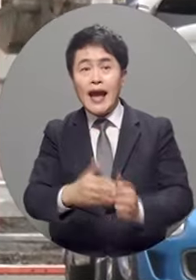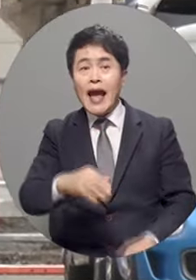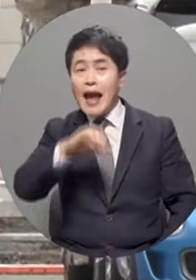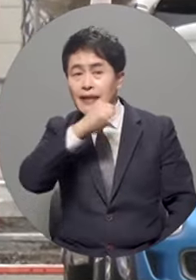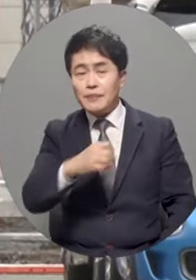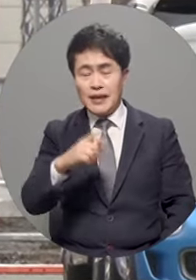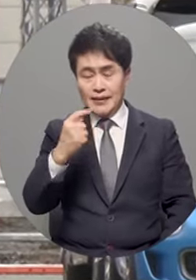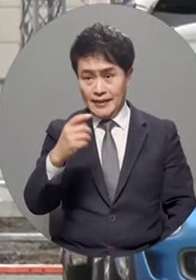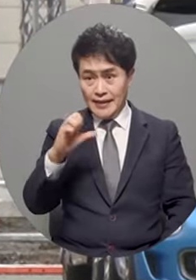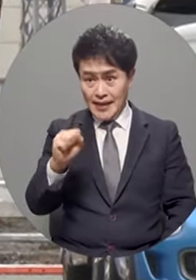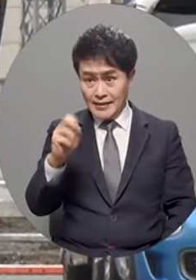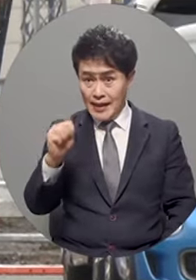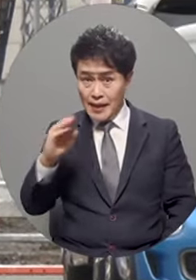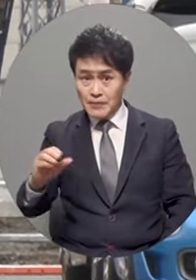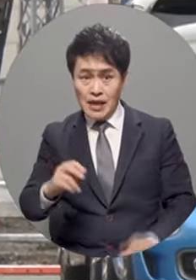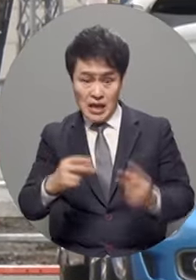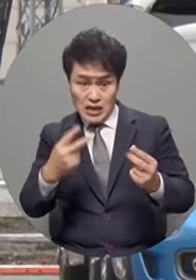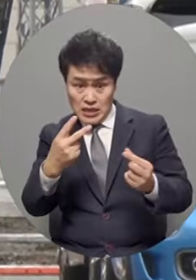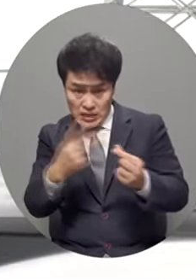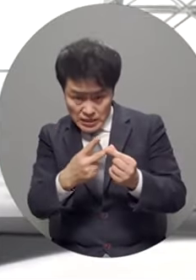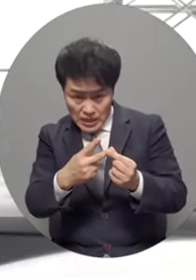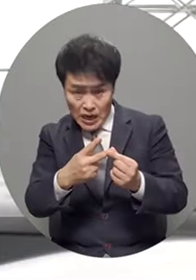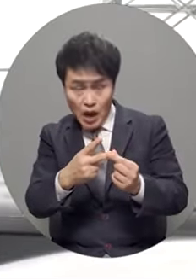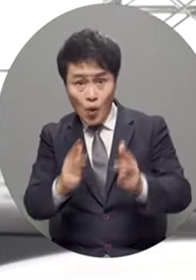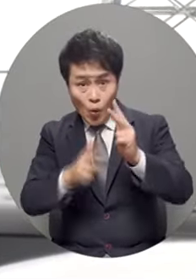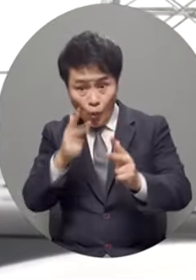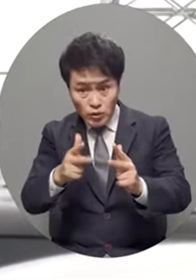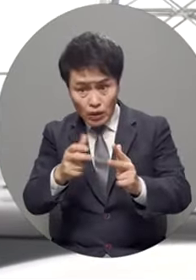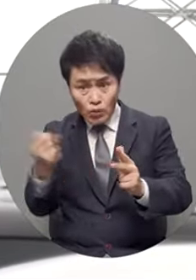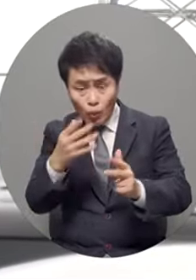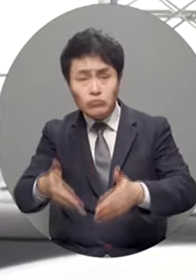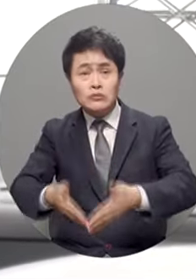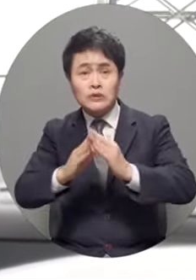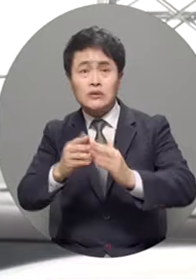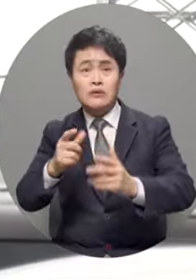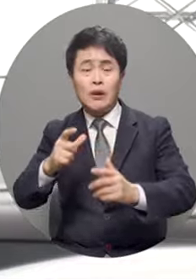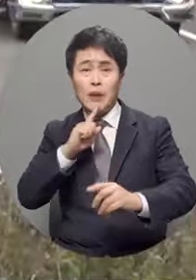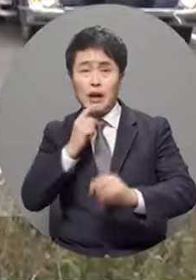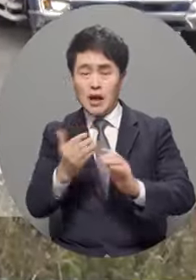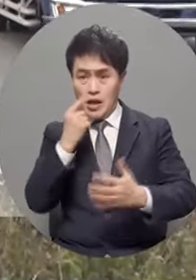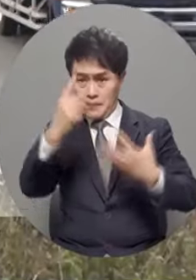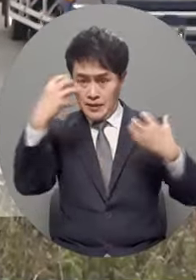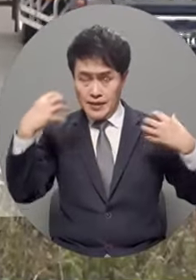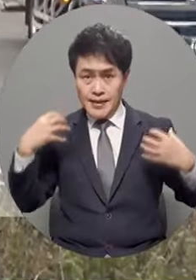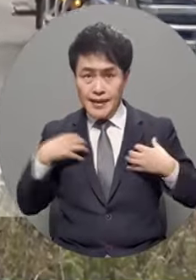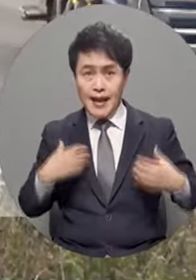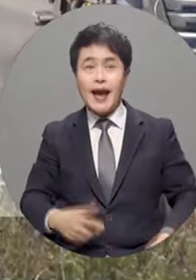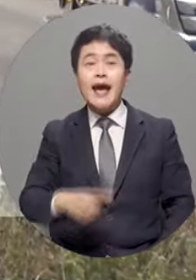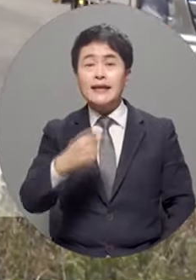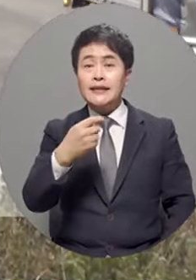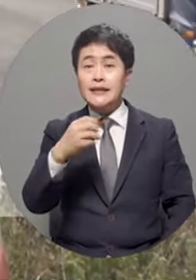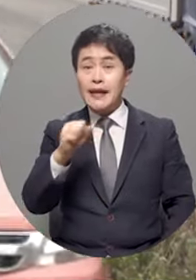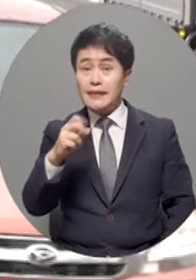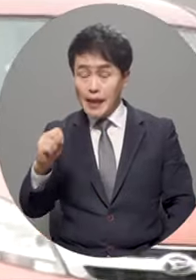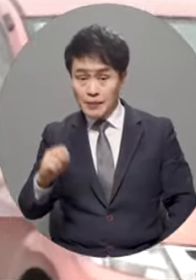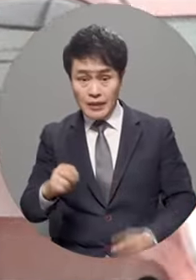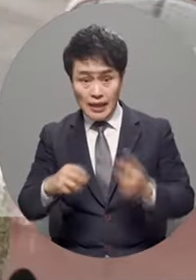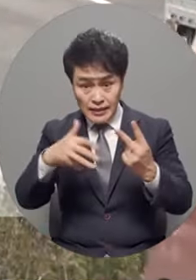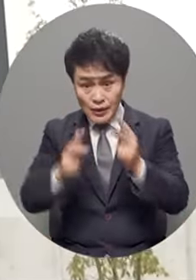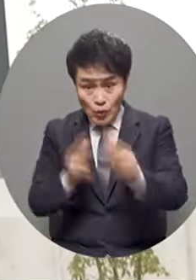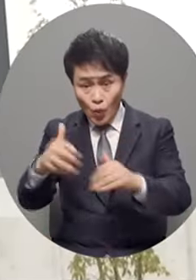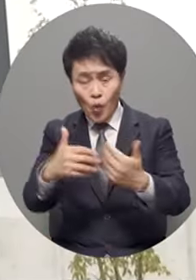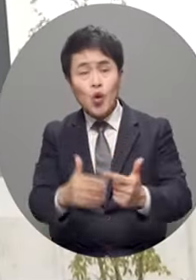이달 초 제2공장을 또 짓겠다고 발표했습니다. 일본 정부는 즉각 TSMC의 제2공장에